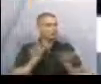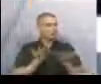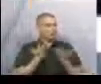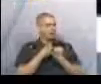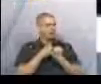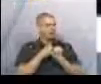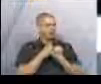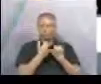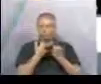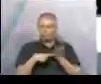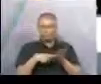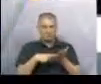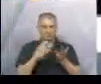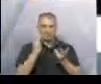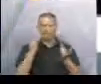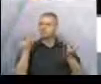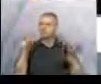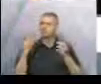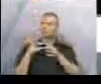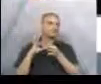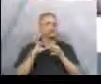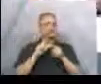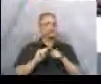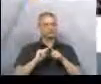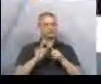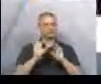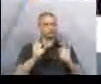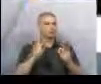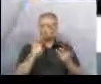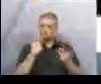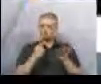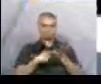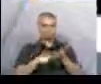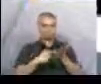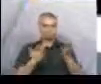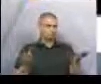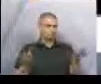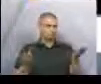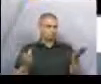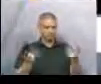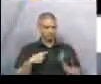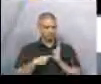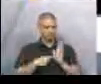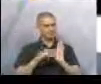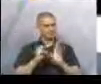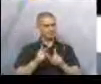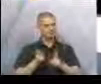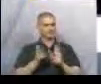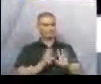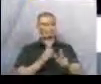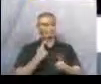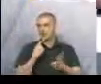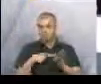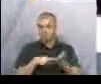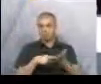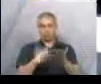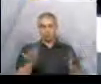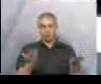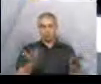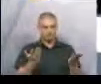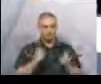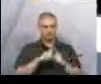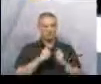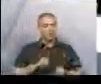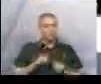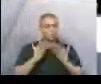להתמודד, נניח, עם טקסטים מהסוג ש... אולי טקסטים שבמידה מסוימת מפגינים גם שנאה, אתה יודע, למשל, שפוך